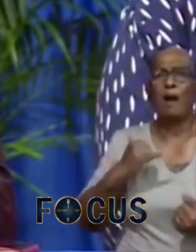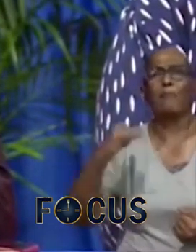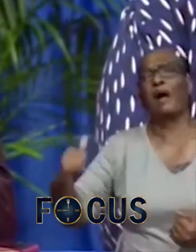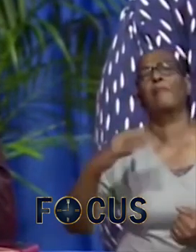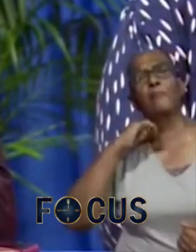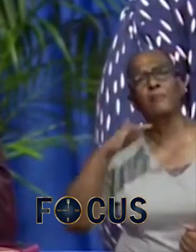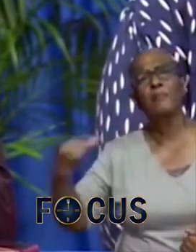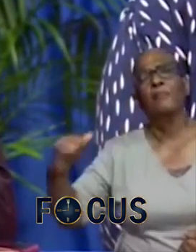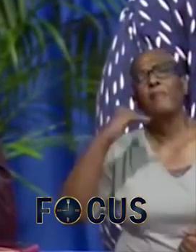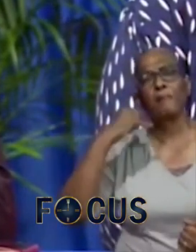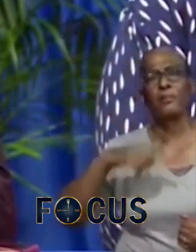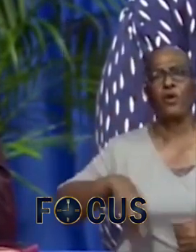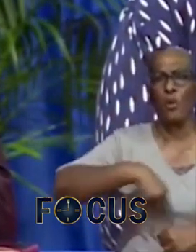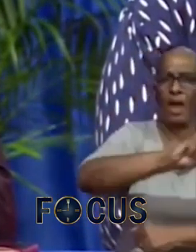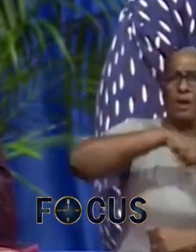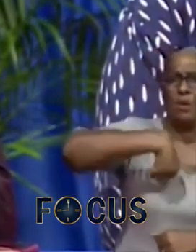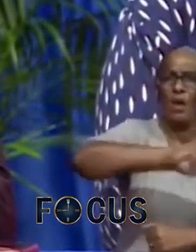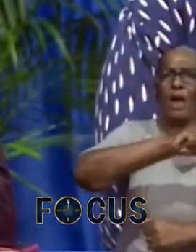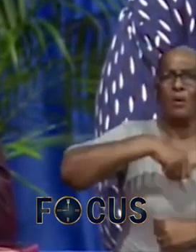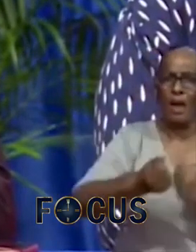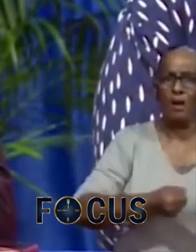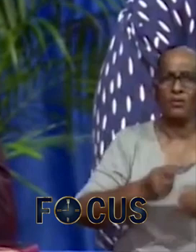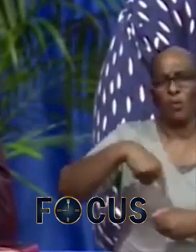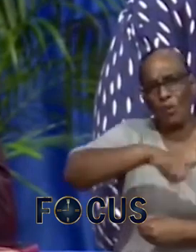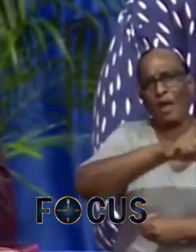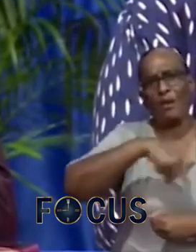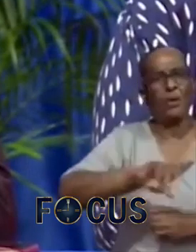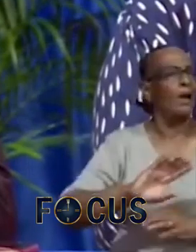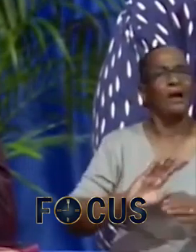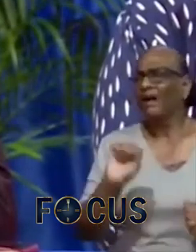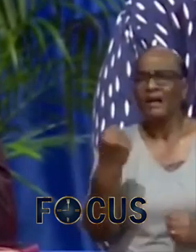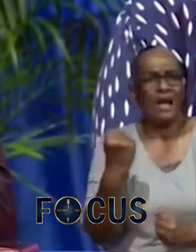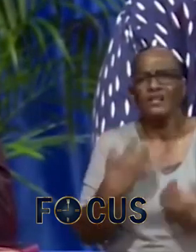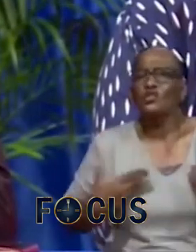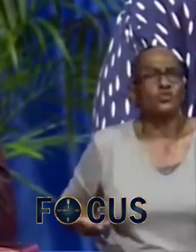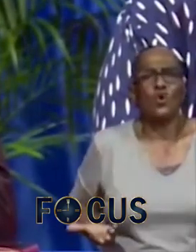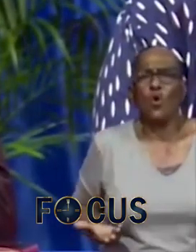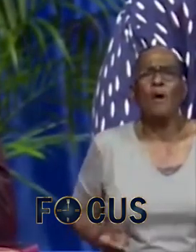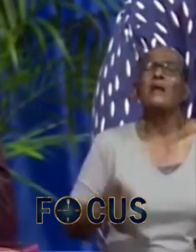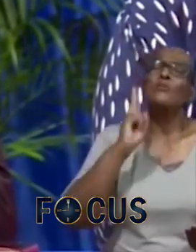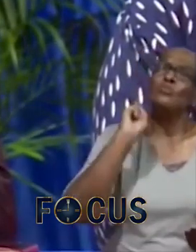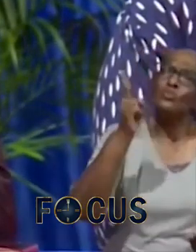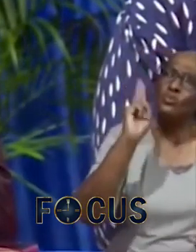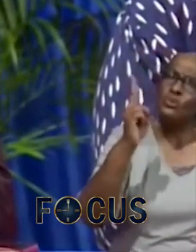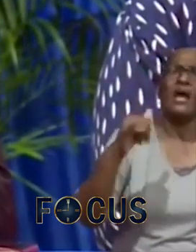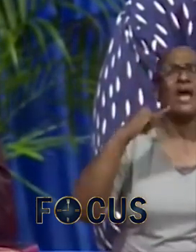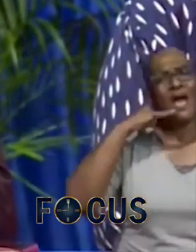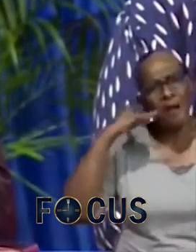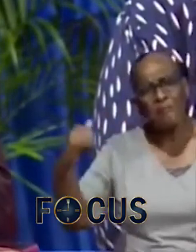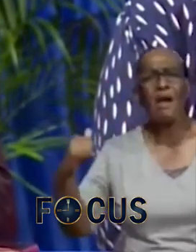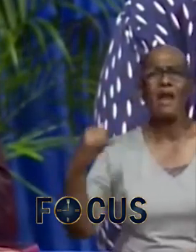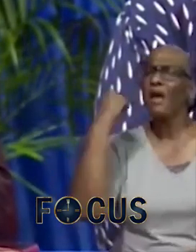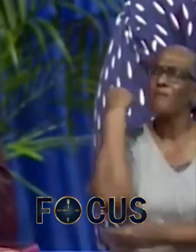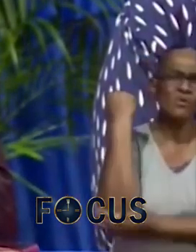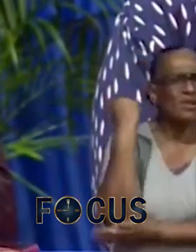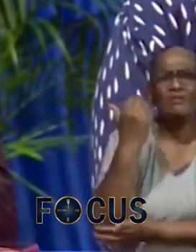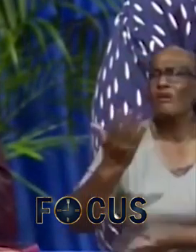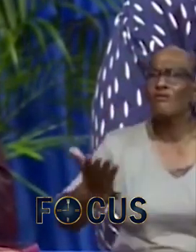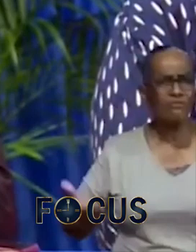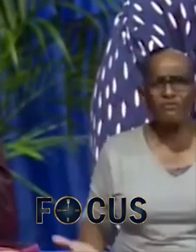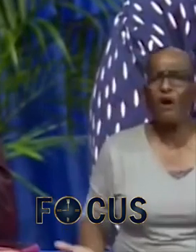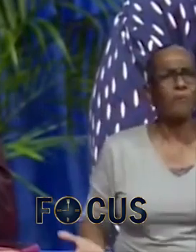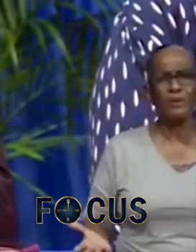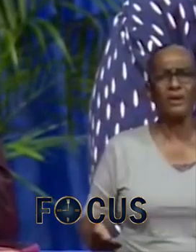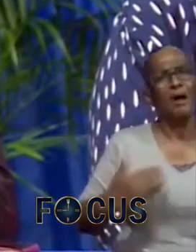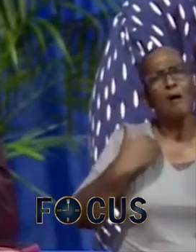keer voor een prank moeten uitrijden. Ik vraag daarom dus ook aan de burgerij om dit serieus te nemen en niet onze mensen al